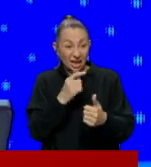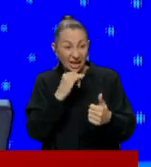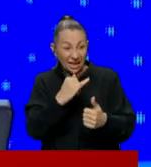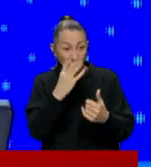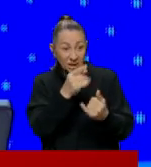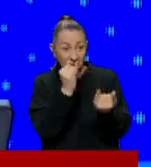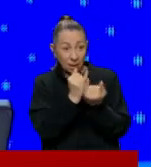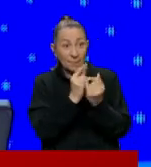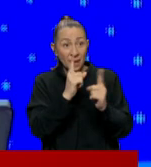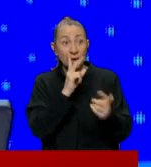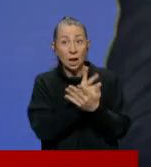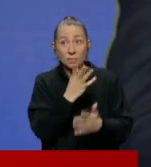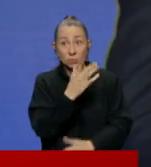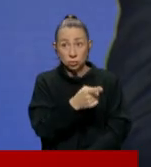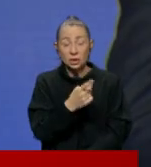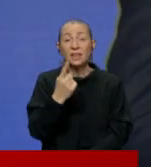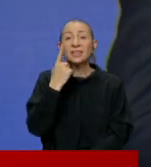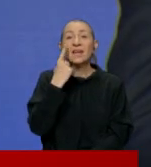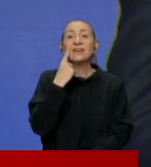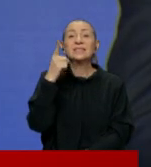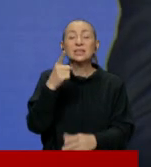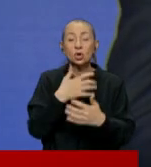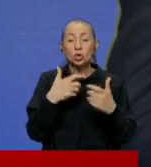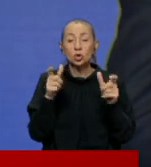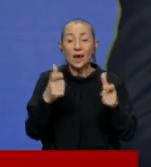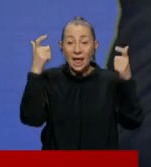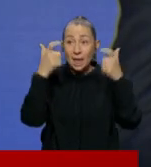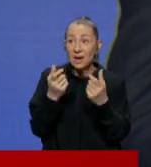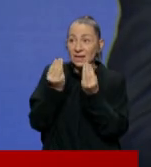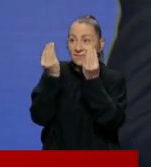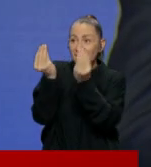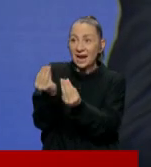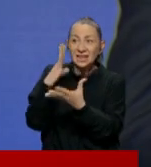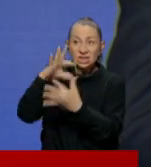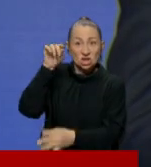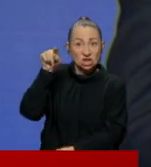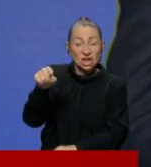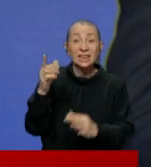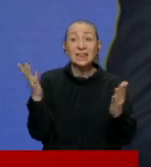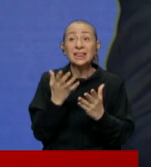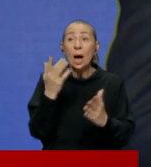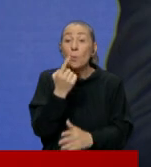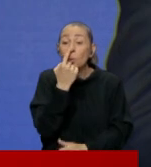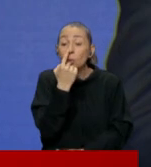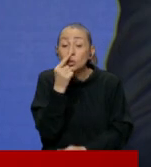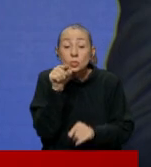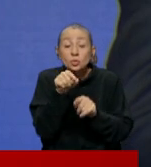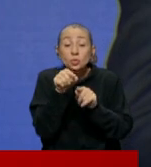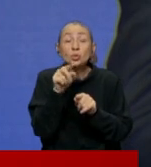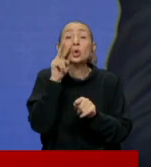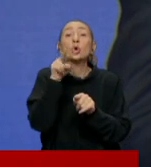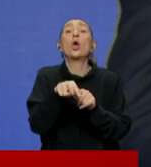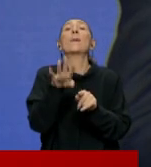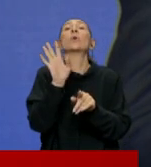siz kardeşinizin mahkeme kararını biliyor musunuz? Devletin güvenliği emanet edilen kişi daha burnunun